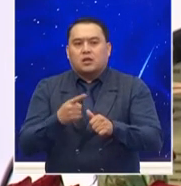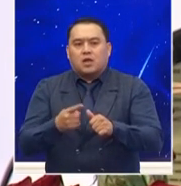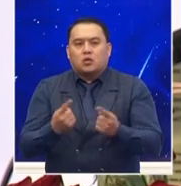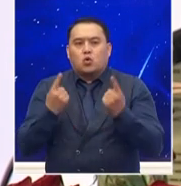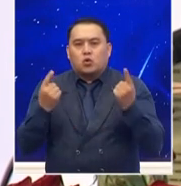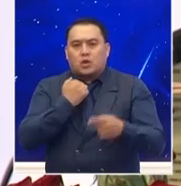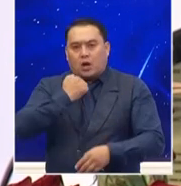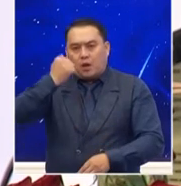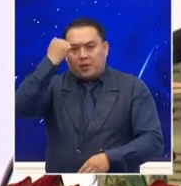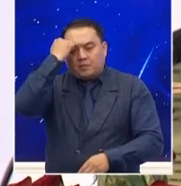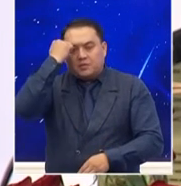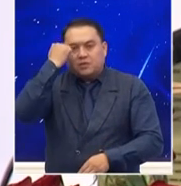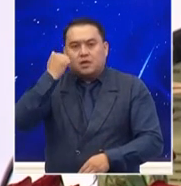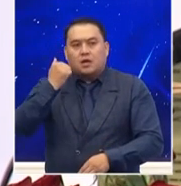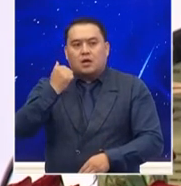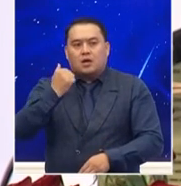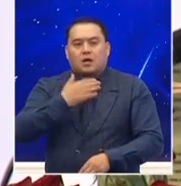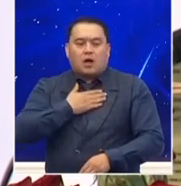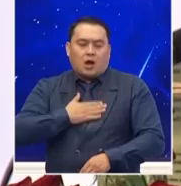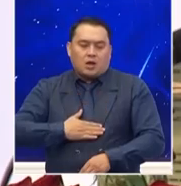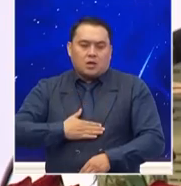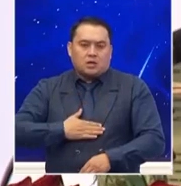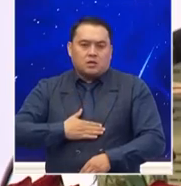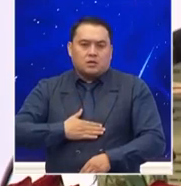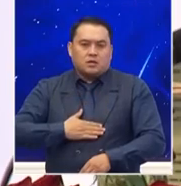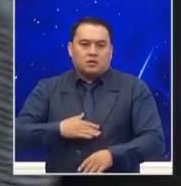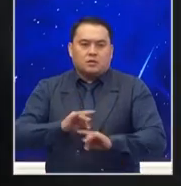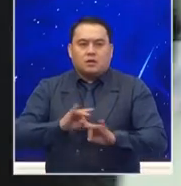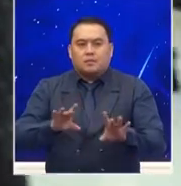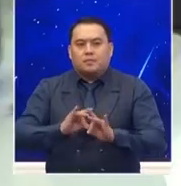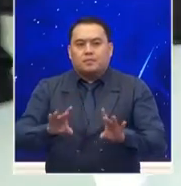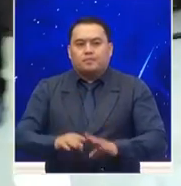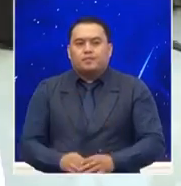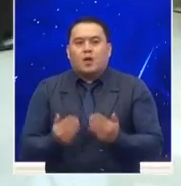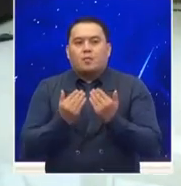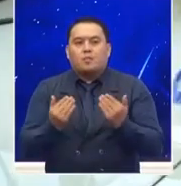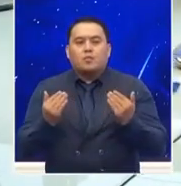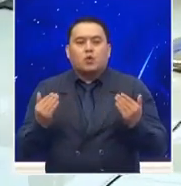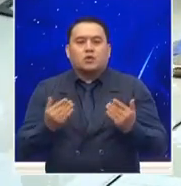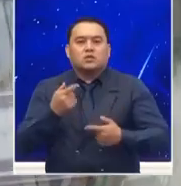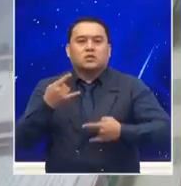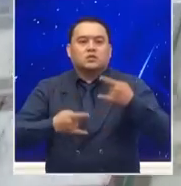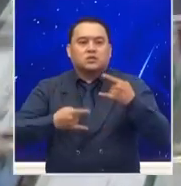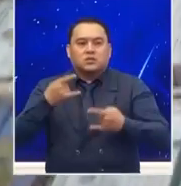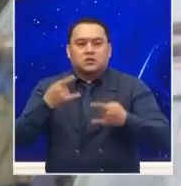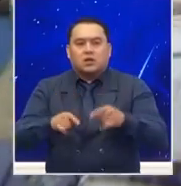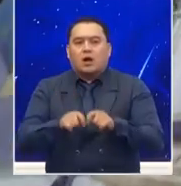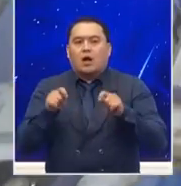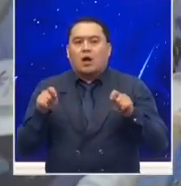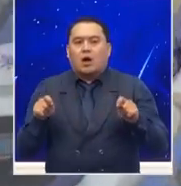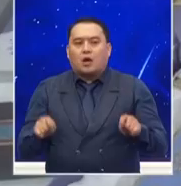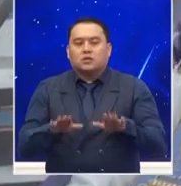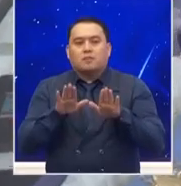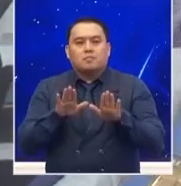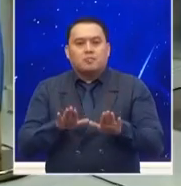үлкен алғысымызды, ризашылығымызды білдіремін. Мұражай Жетісу телеарнасы ғимаратынан ашылды. Өйткені